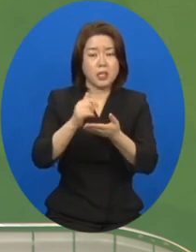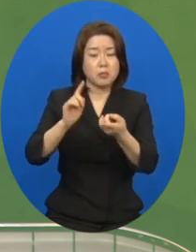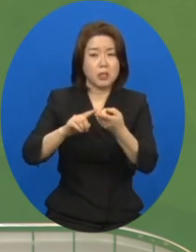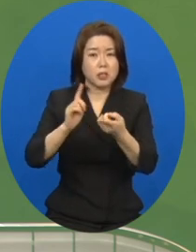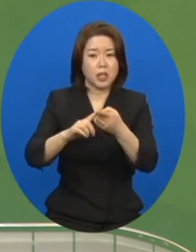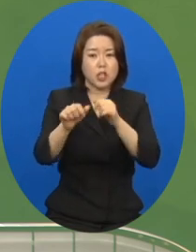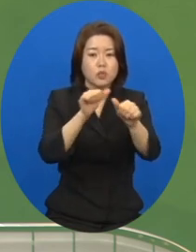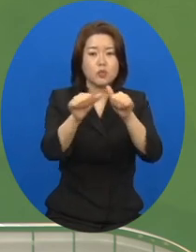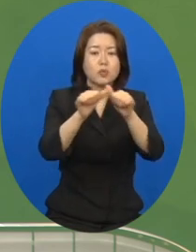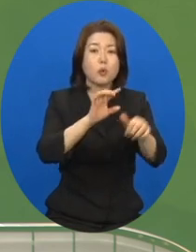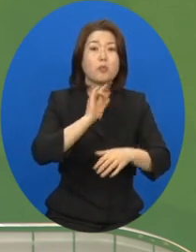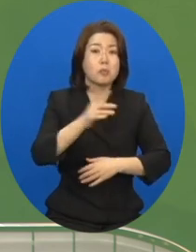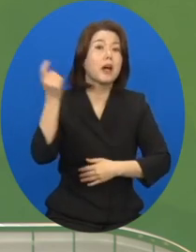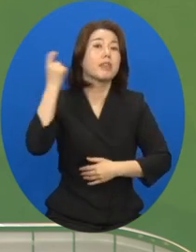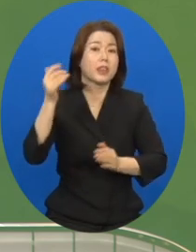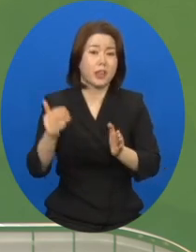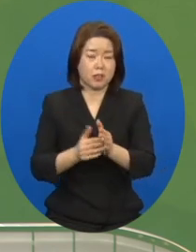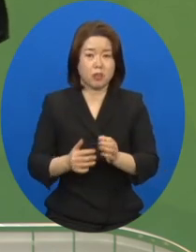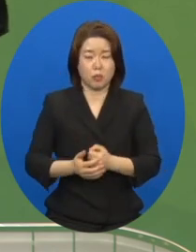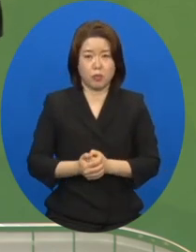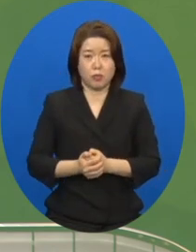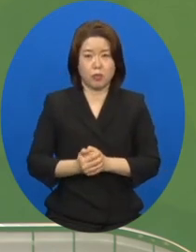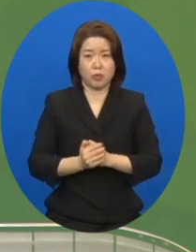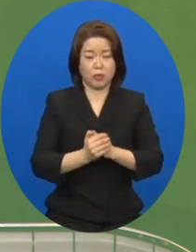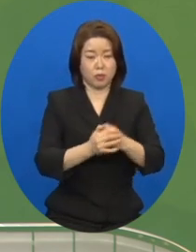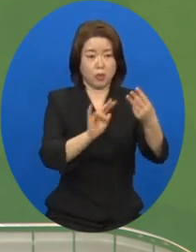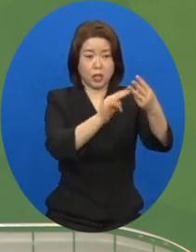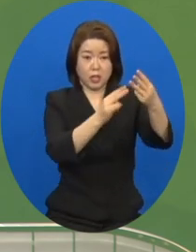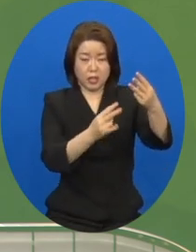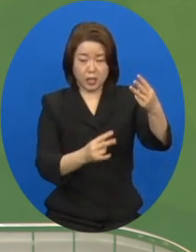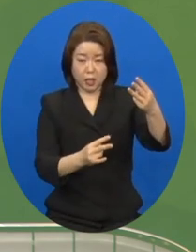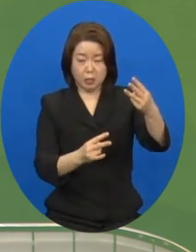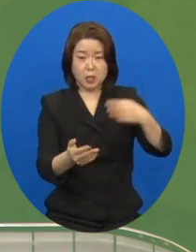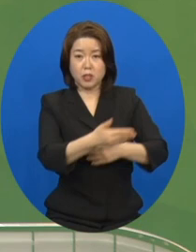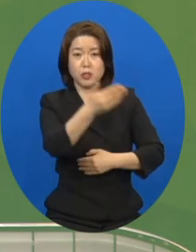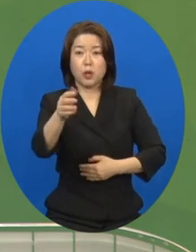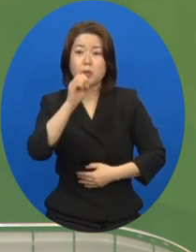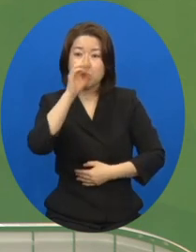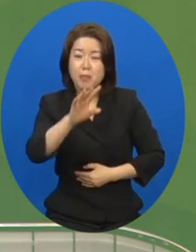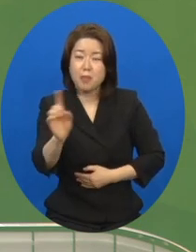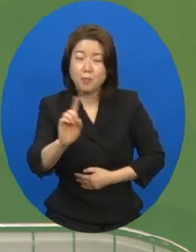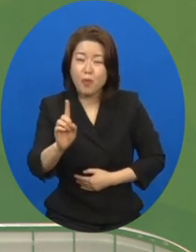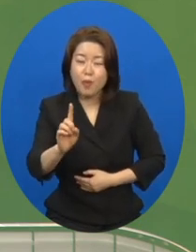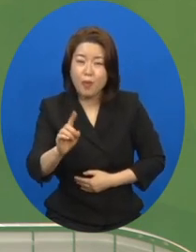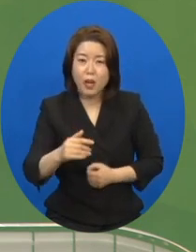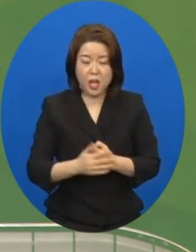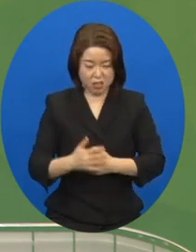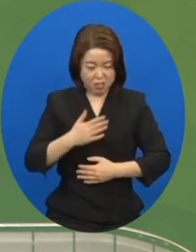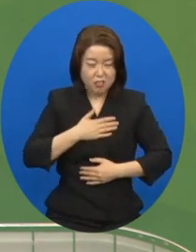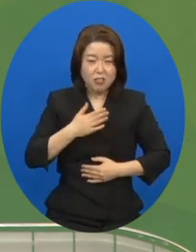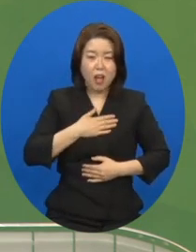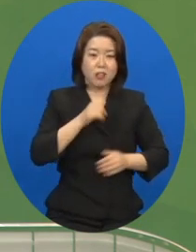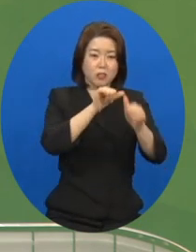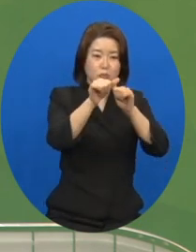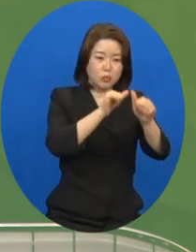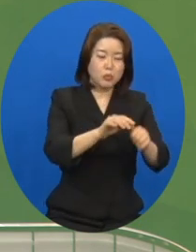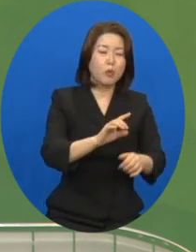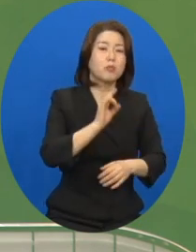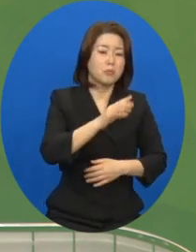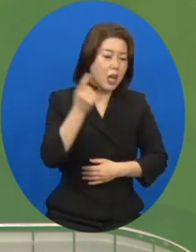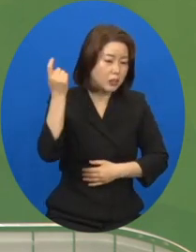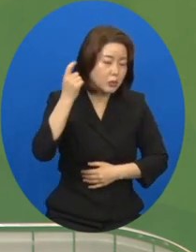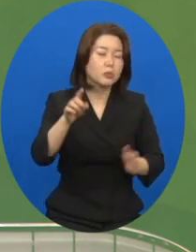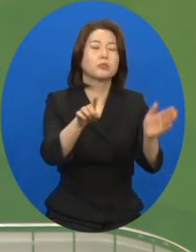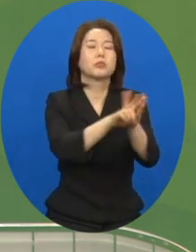들었다니까. 라합이 여러분에게 뭐라고 하실 줄 들어보셨습니까? 나는 소문 듣고 믿었어. 소문